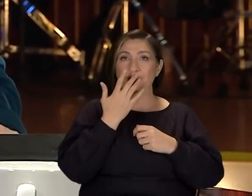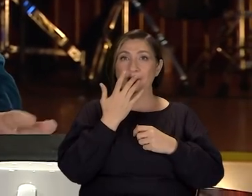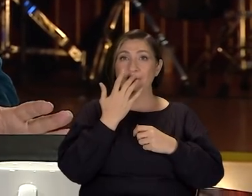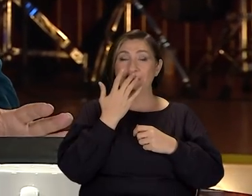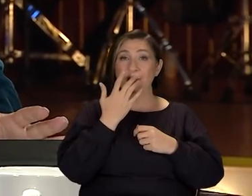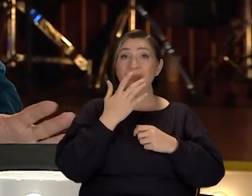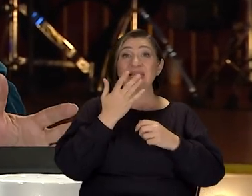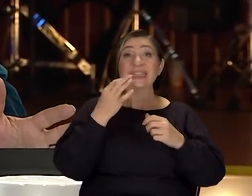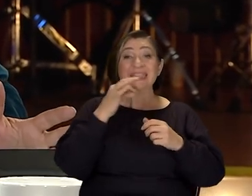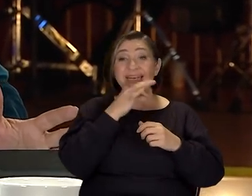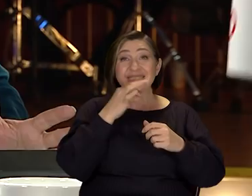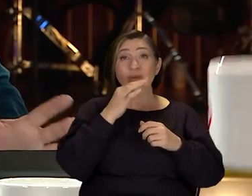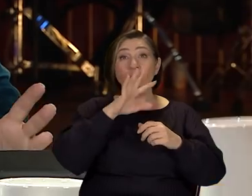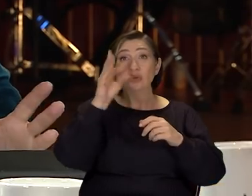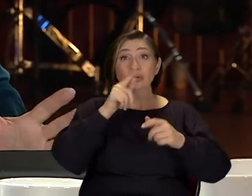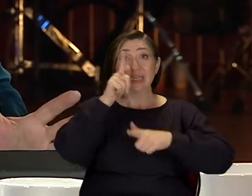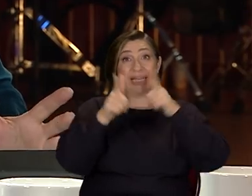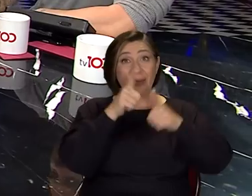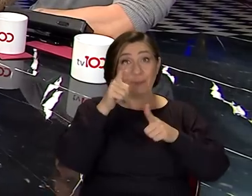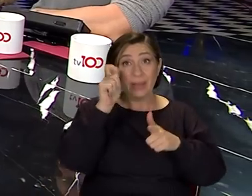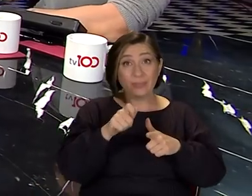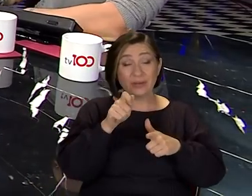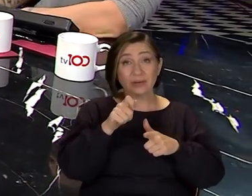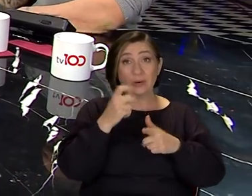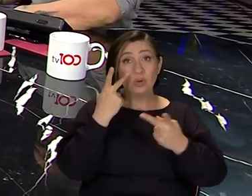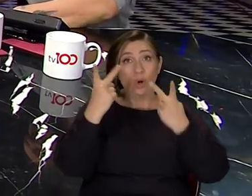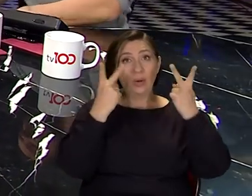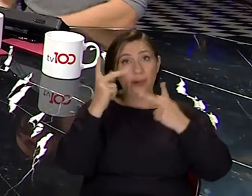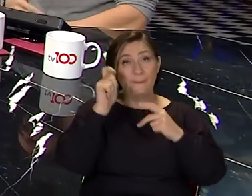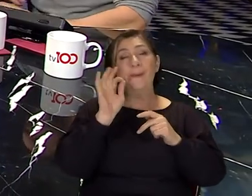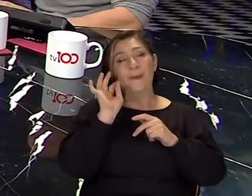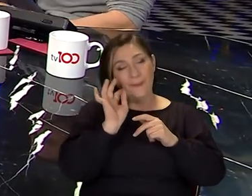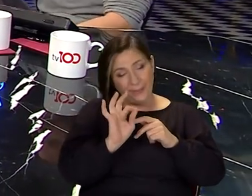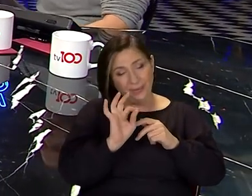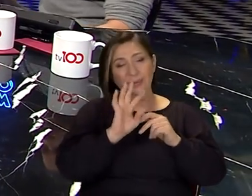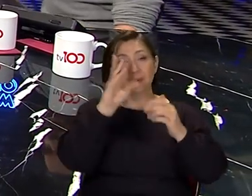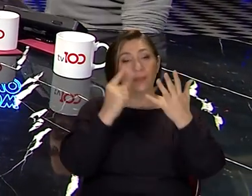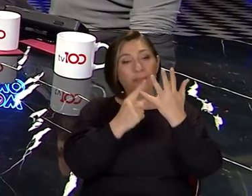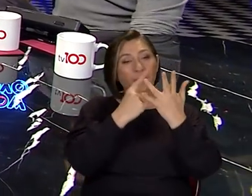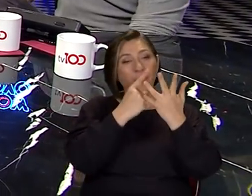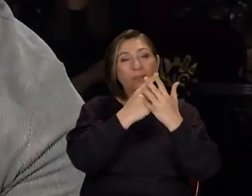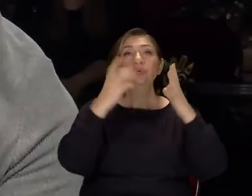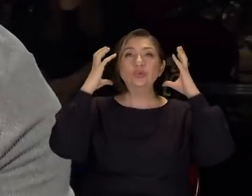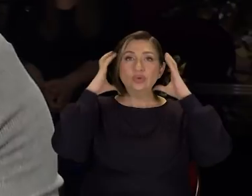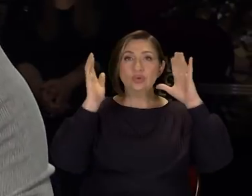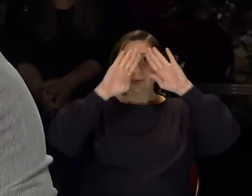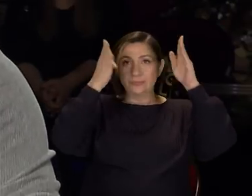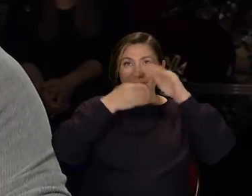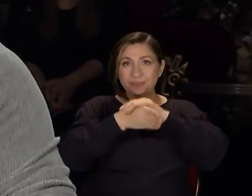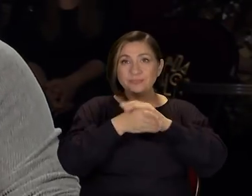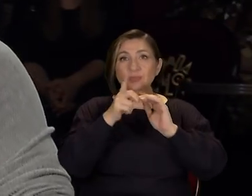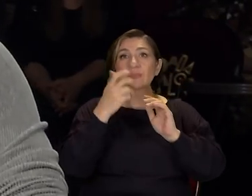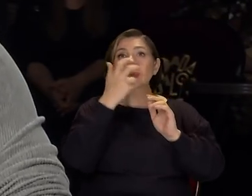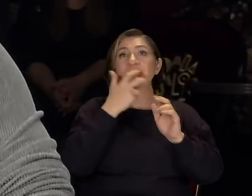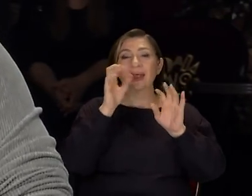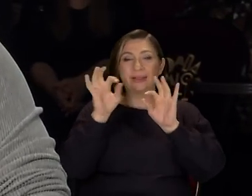neredeyse bütün şarkılarımı klipledin bir çeşit böyle bir hani görselleştirdin. Ama, yani hepsini stüdyoda çektik. Hani o anda